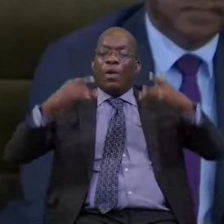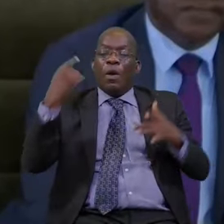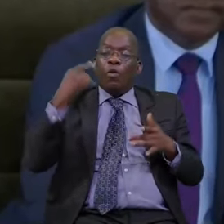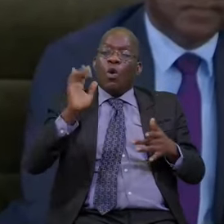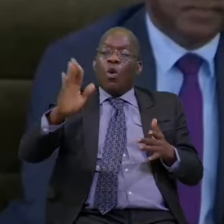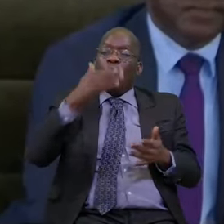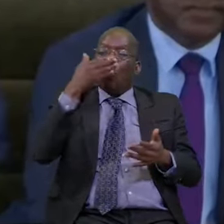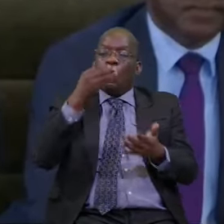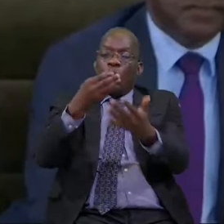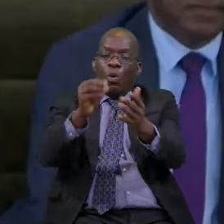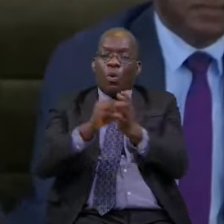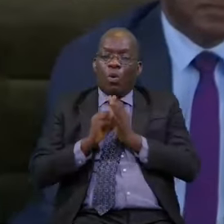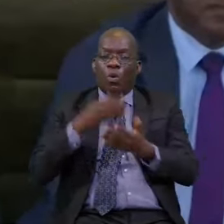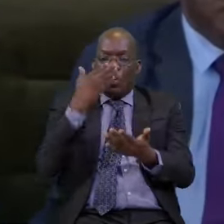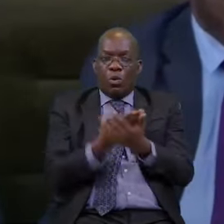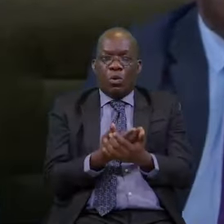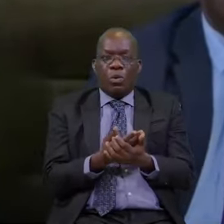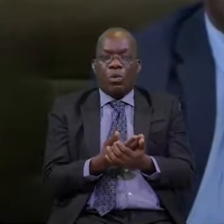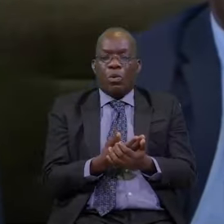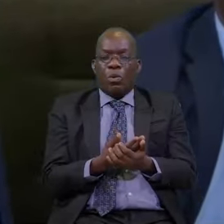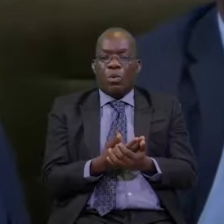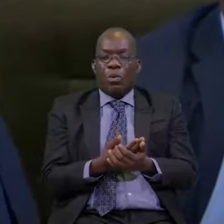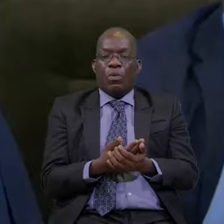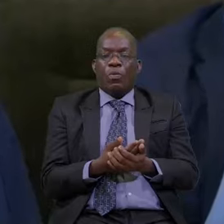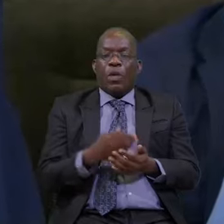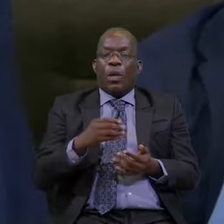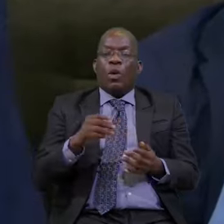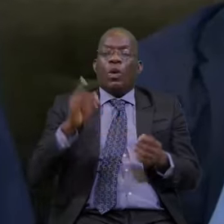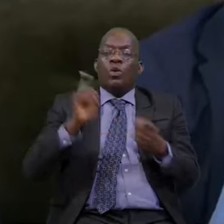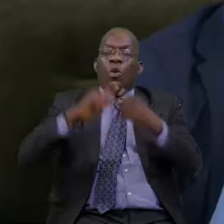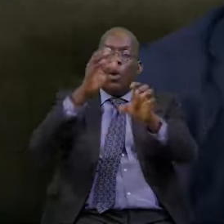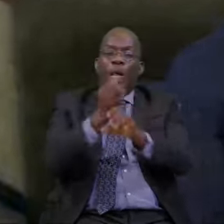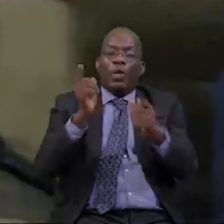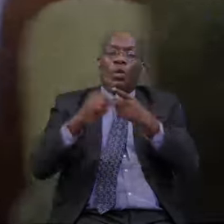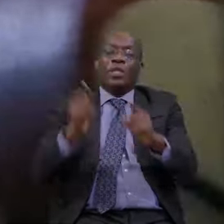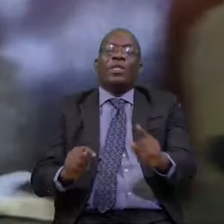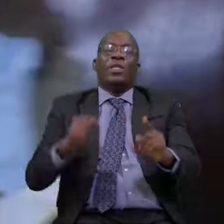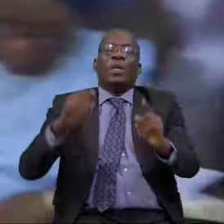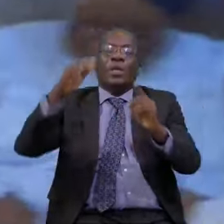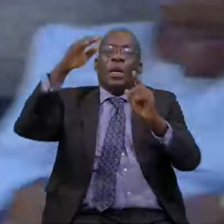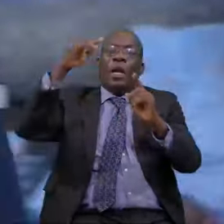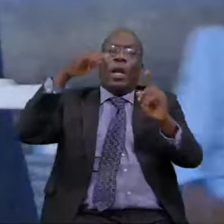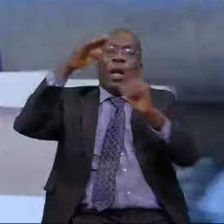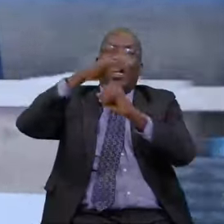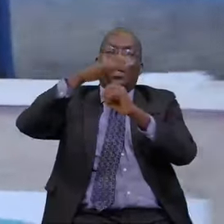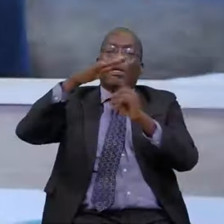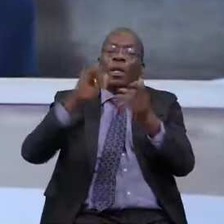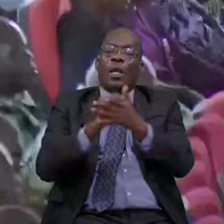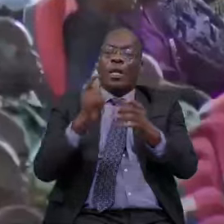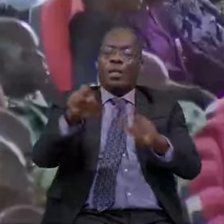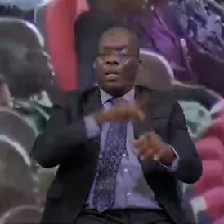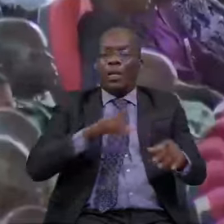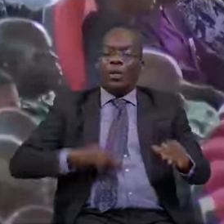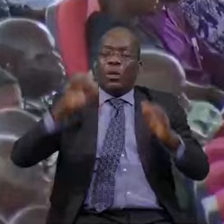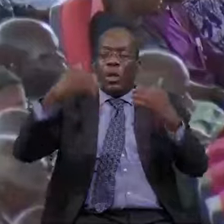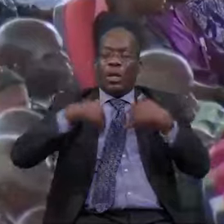Mais pour l'amour de Dieu, pour vous-même, pour arriver à la hauteur que le Seigneur a pour